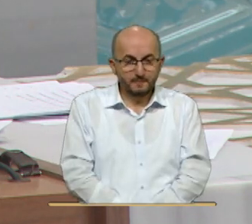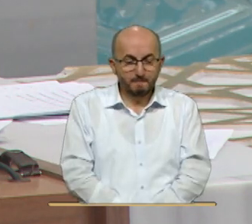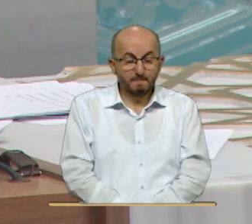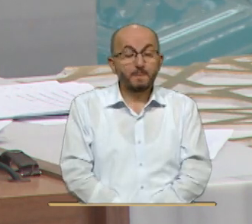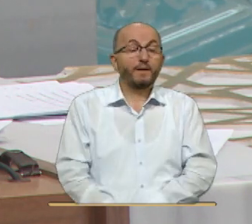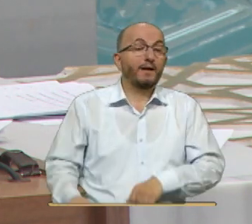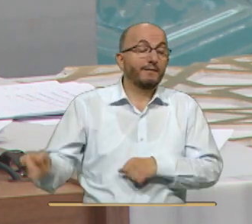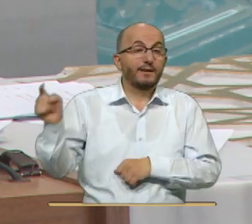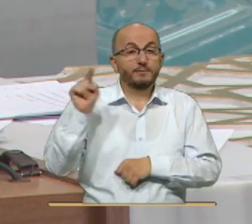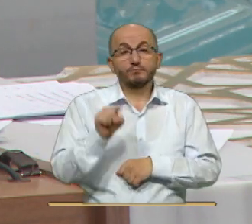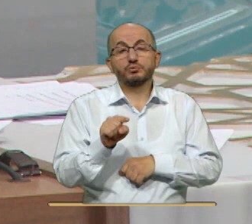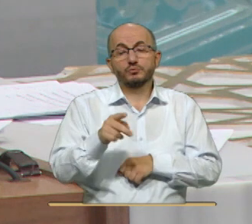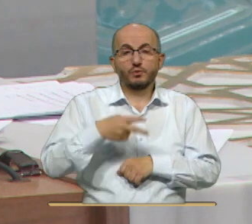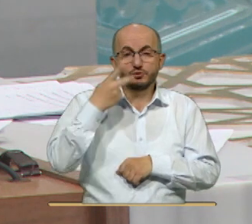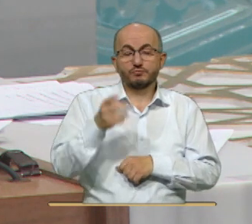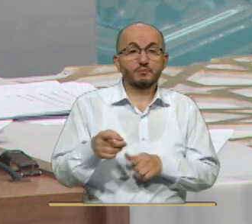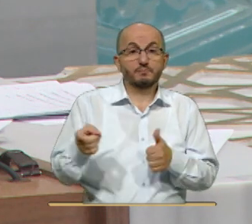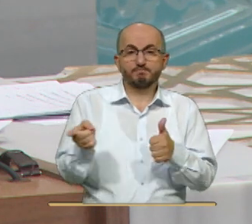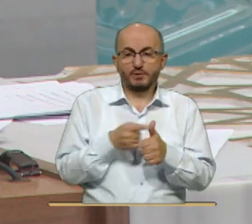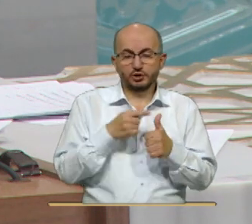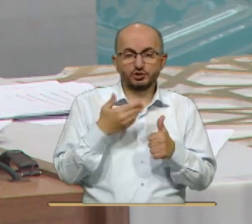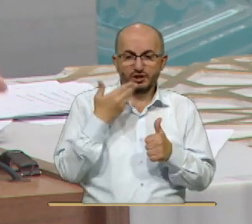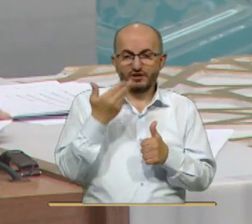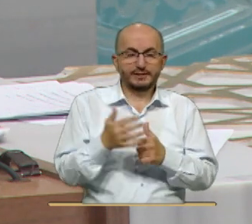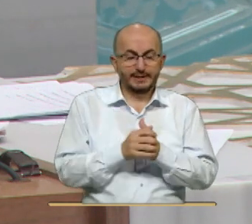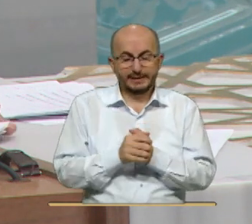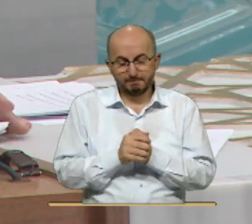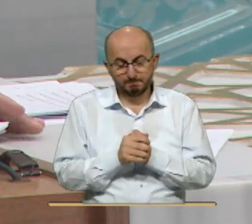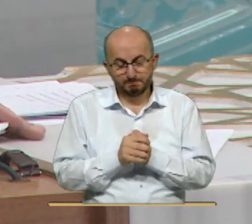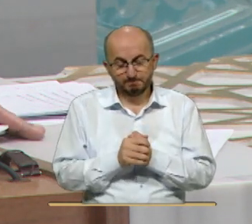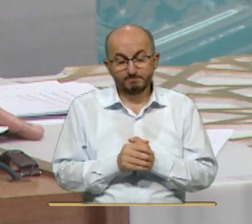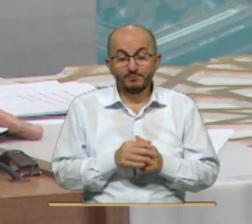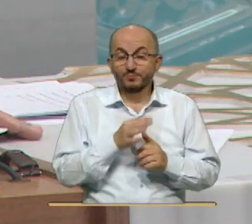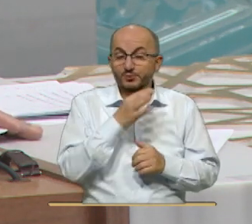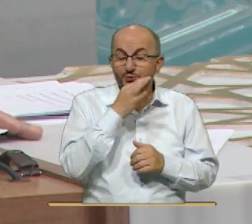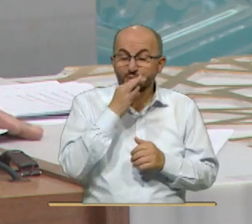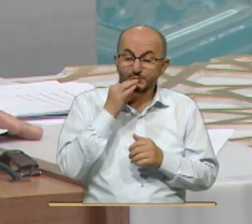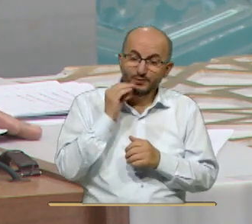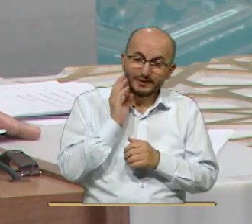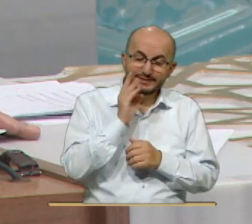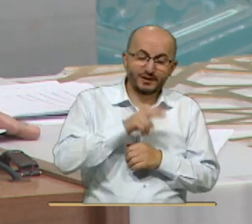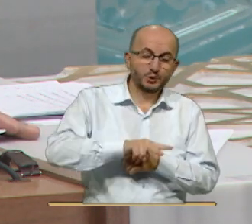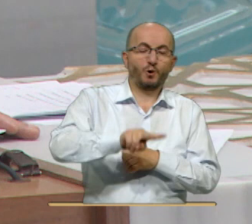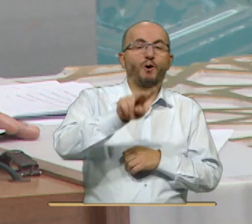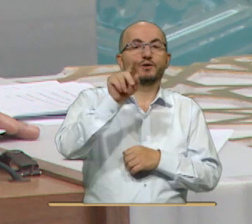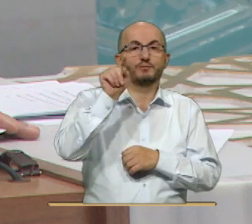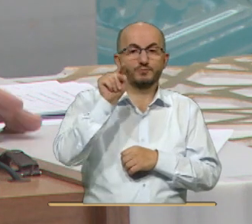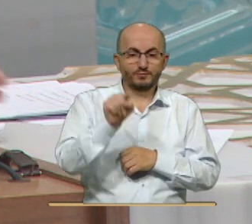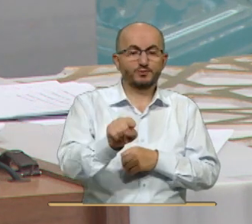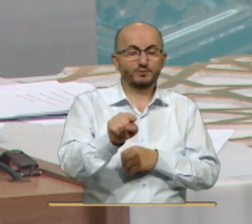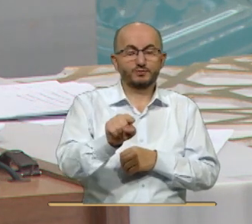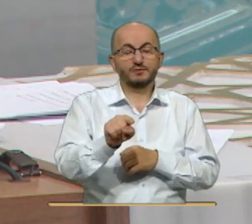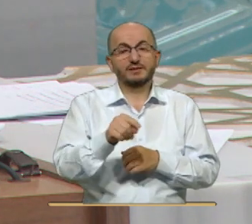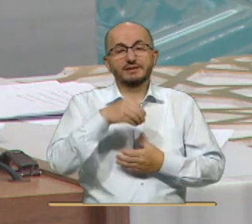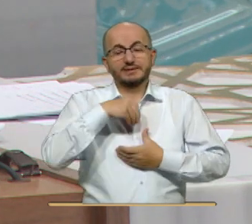Ve bu konuşmamın başında ifade ettim. Bu mutluluğa giden yoldur. Bu